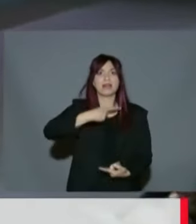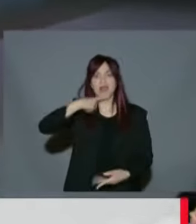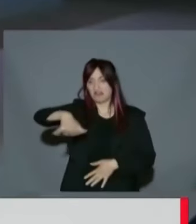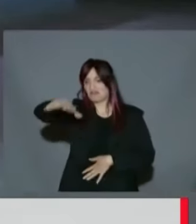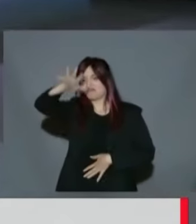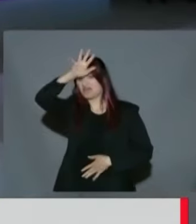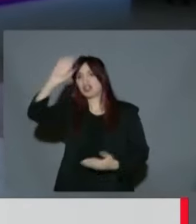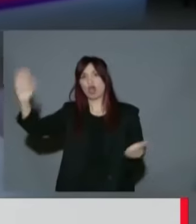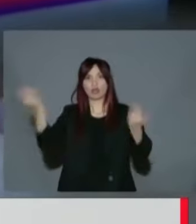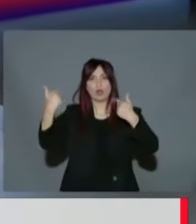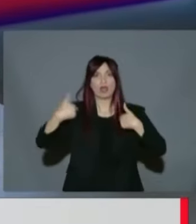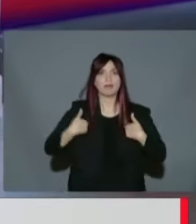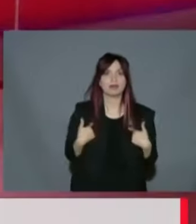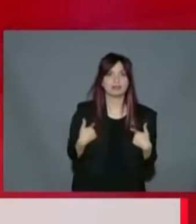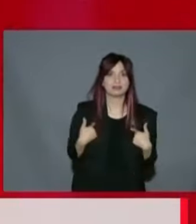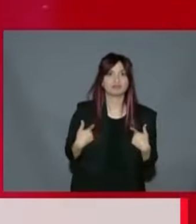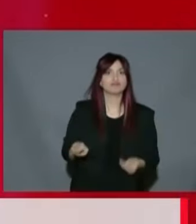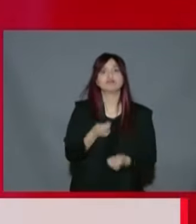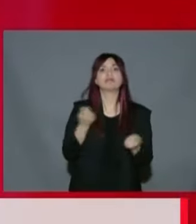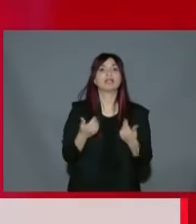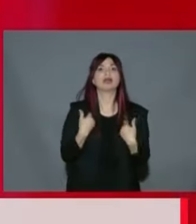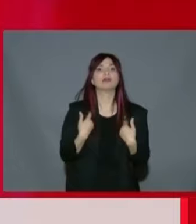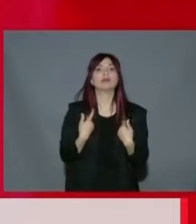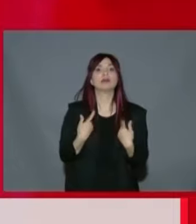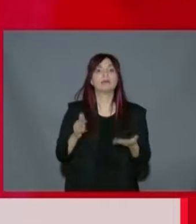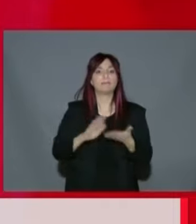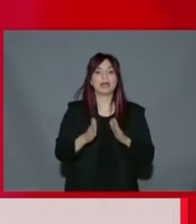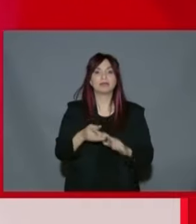λοιπόν. Στη δημοκρατία